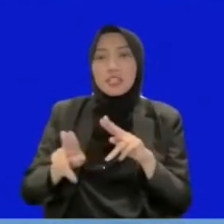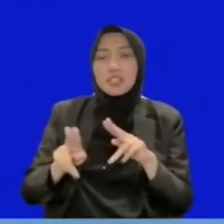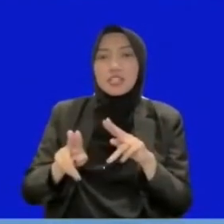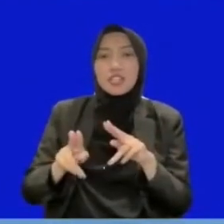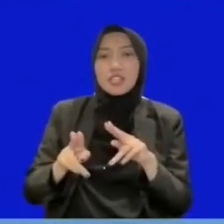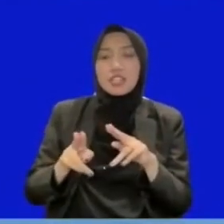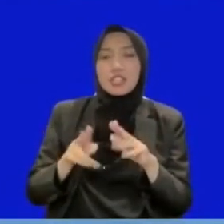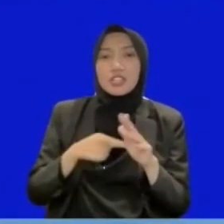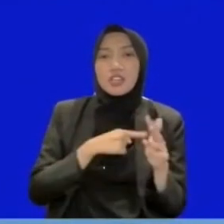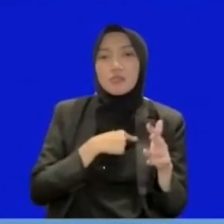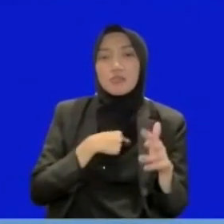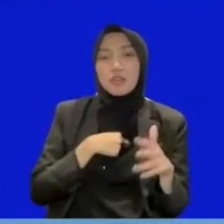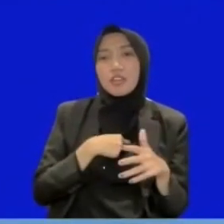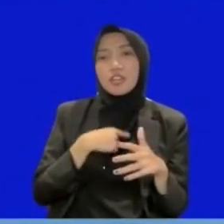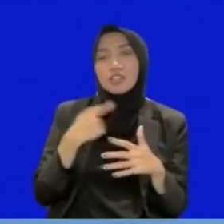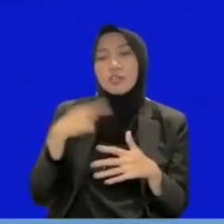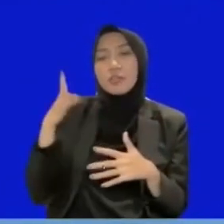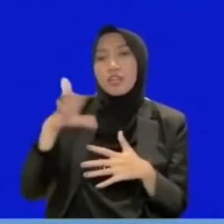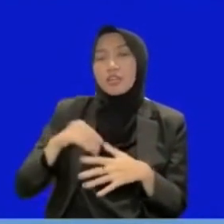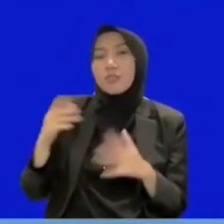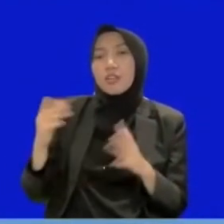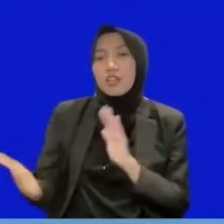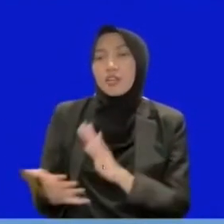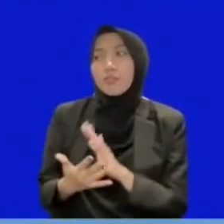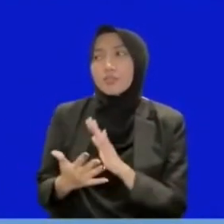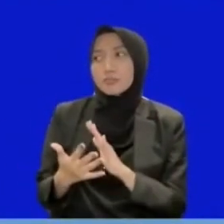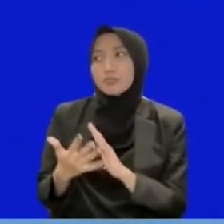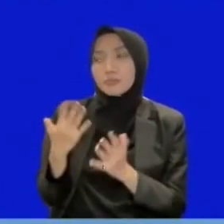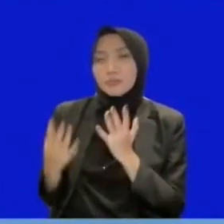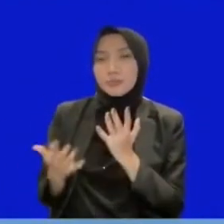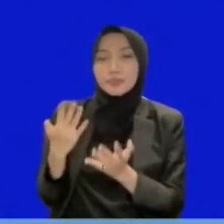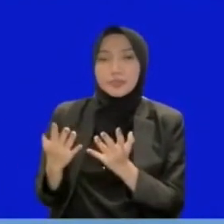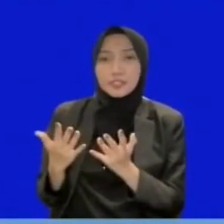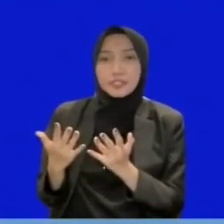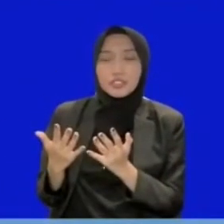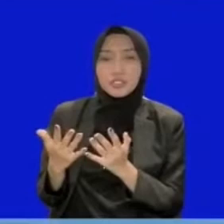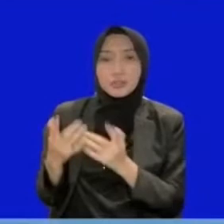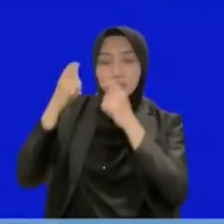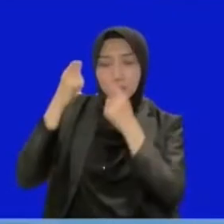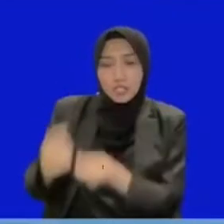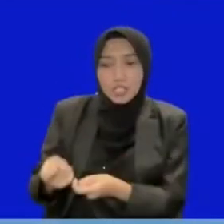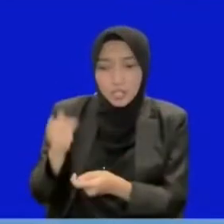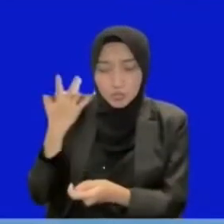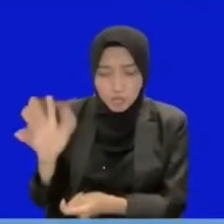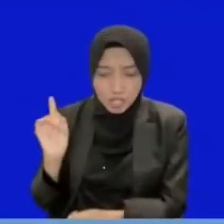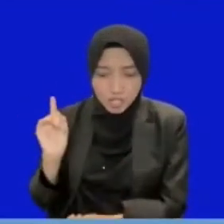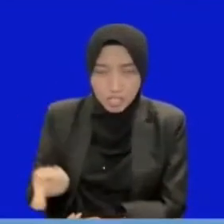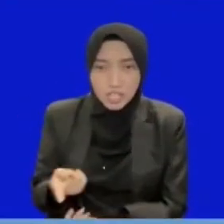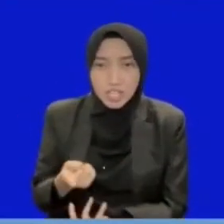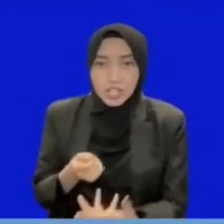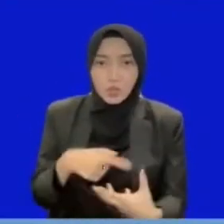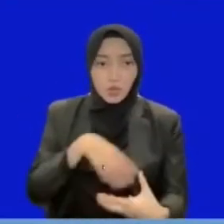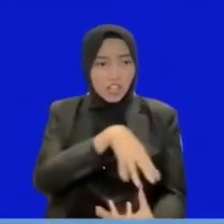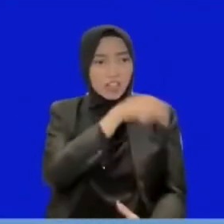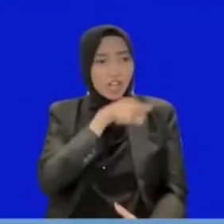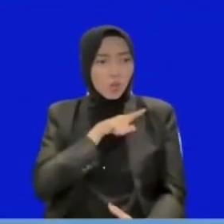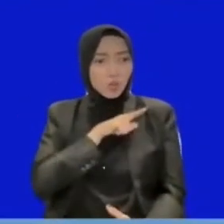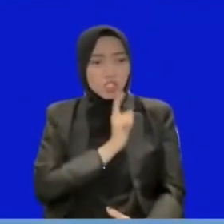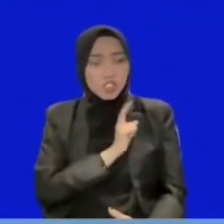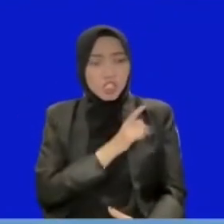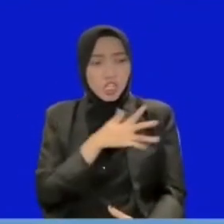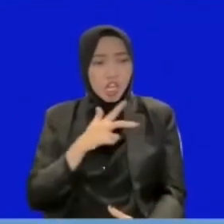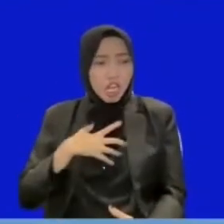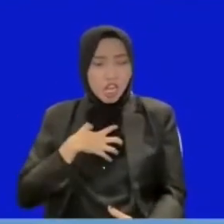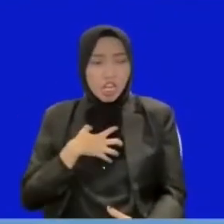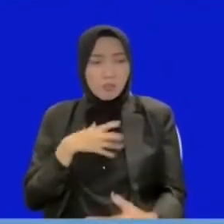mungkin tiap hari kita berhadapan juga ya, selain mungkin yang memang sudah menghargai, ada yang ini tanah-tanahku sendiri kok aku